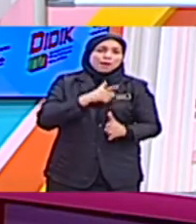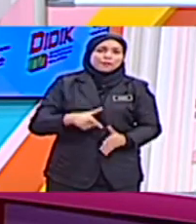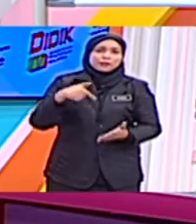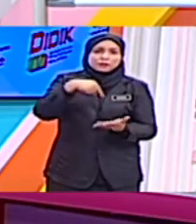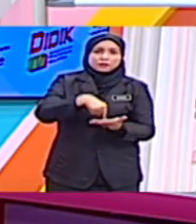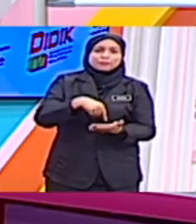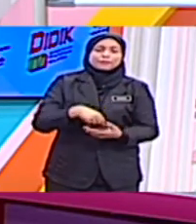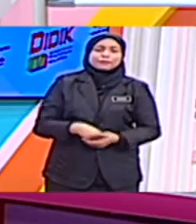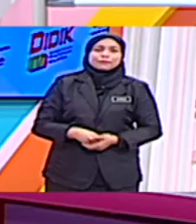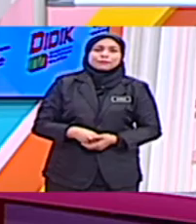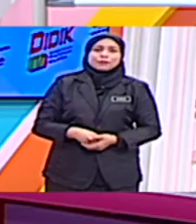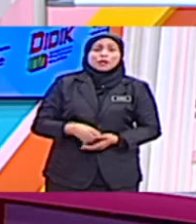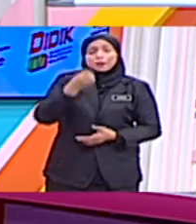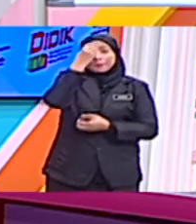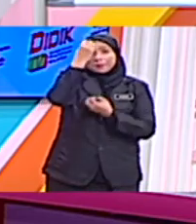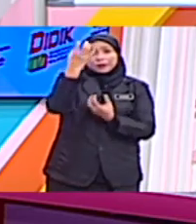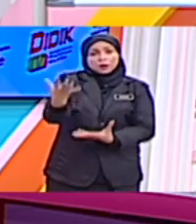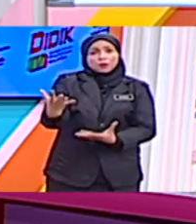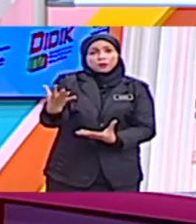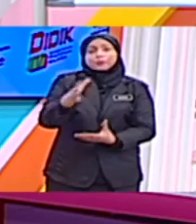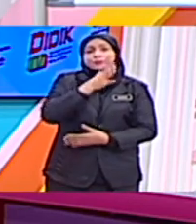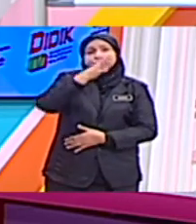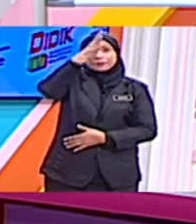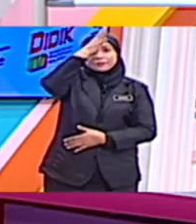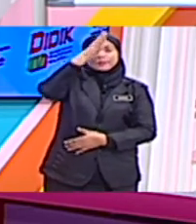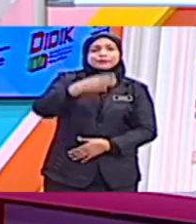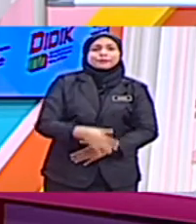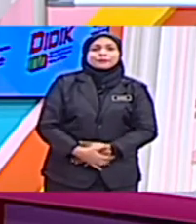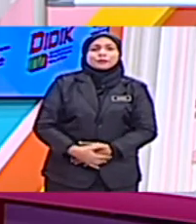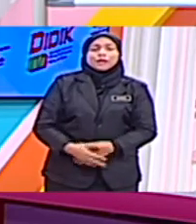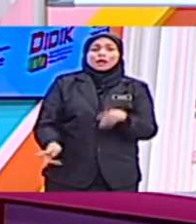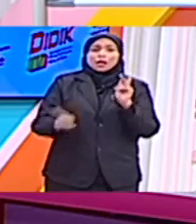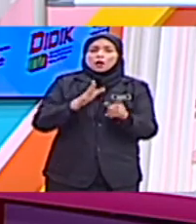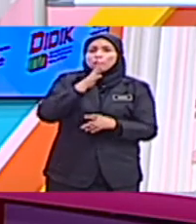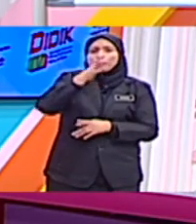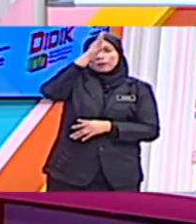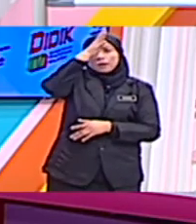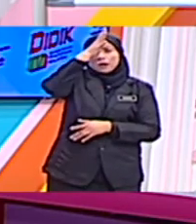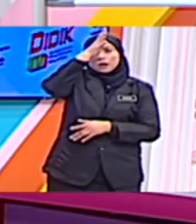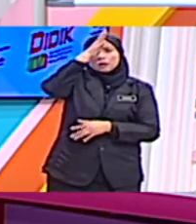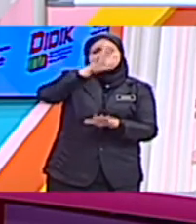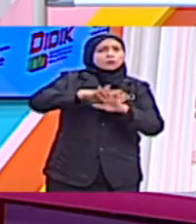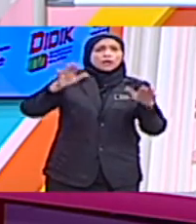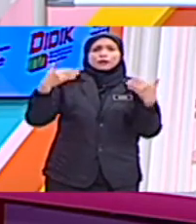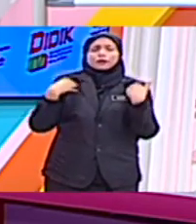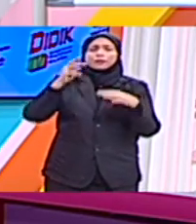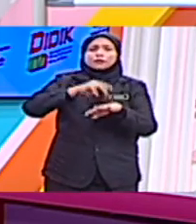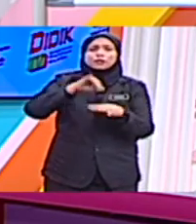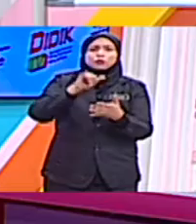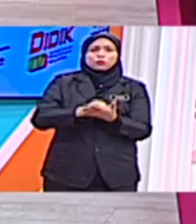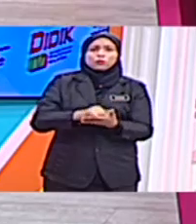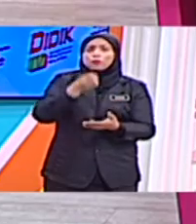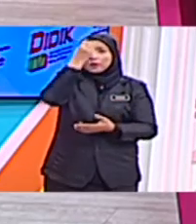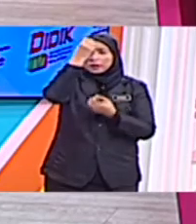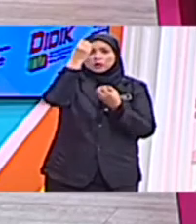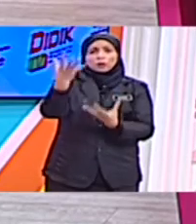menjaga kita. Jadi beritahu pada ibu bapa. Kalau ibu bapa tak ada masa tu, beritahu pada